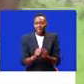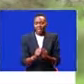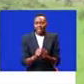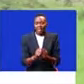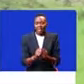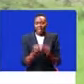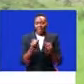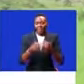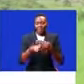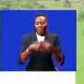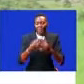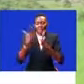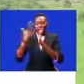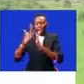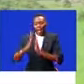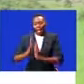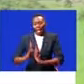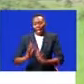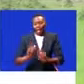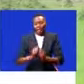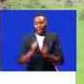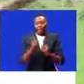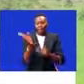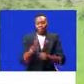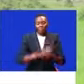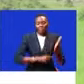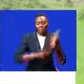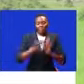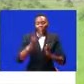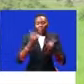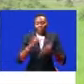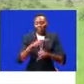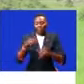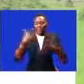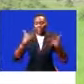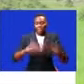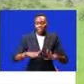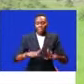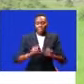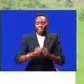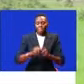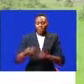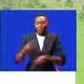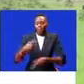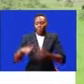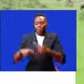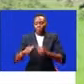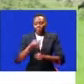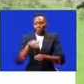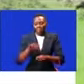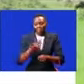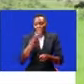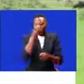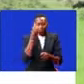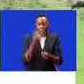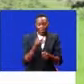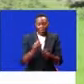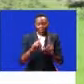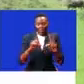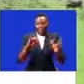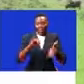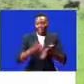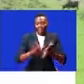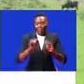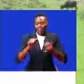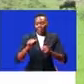time maendeleo mabro timore ka koro jogi nokunyo ka kaluwore gi lum manika nyaka ne gikaw top